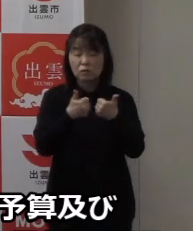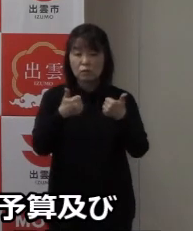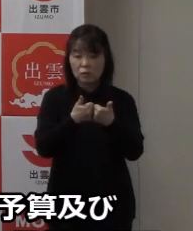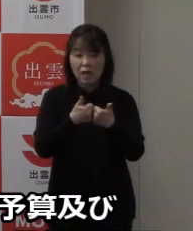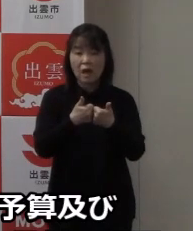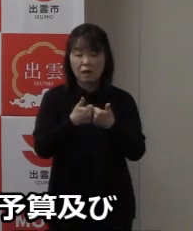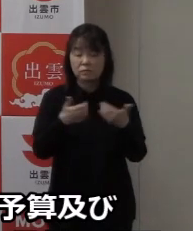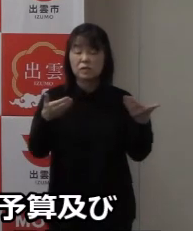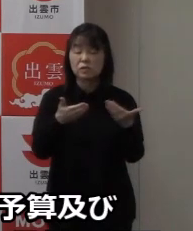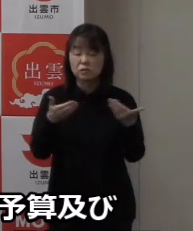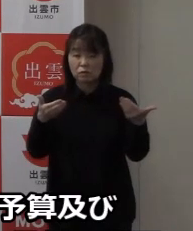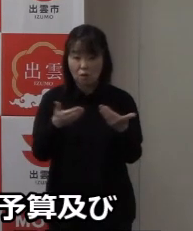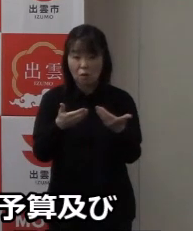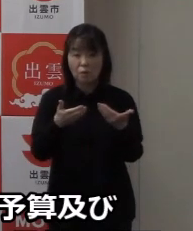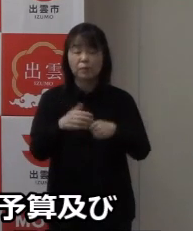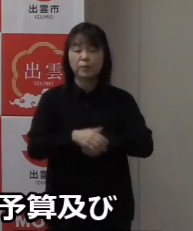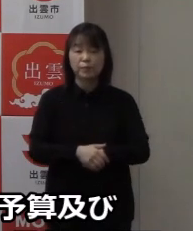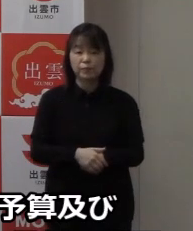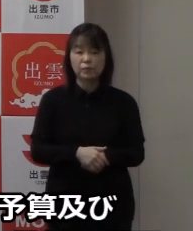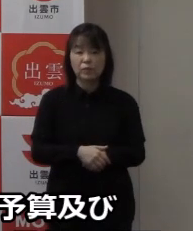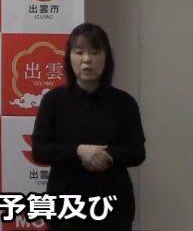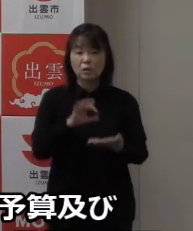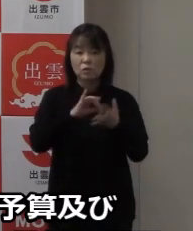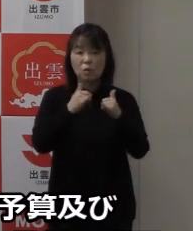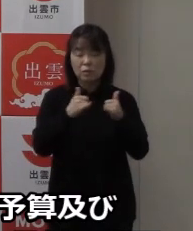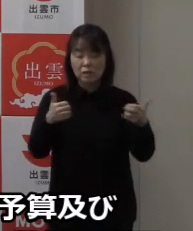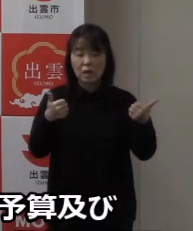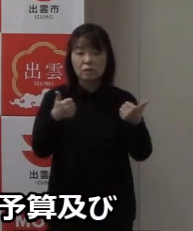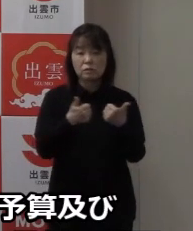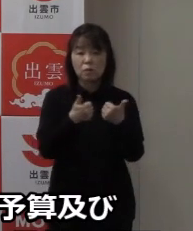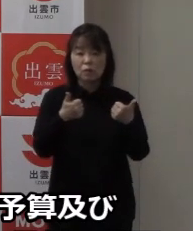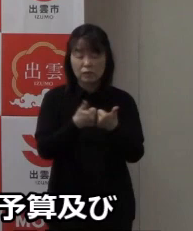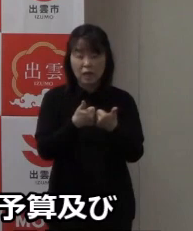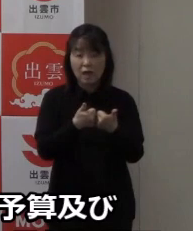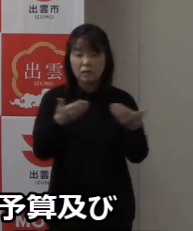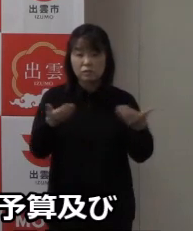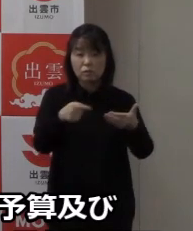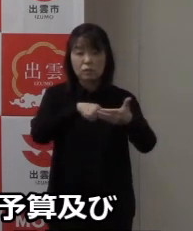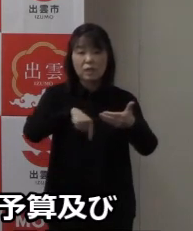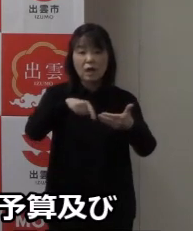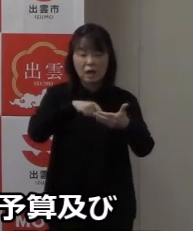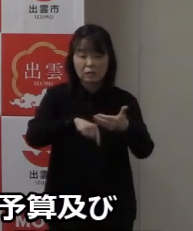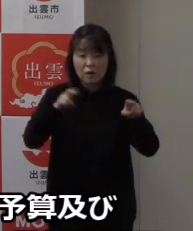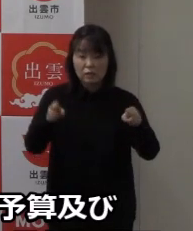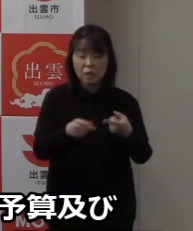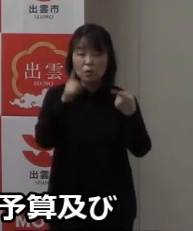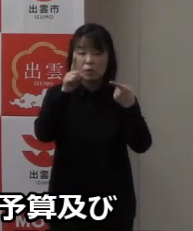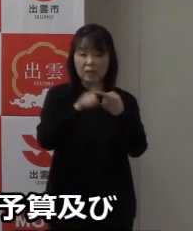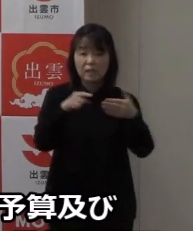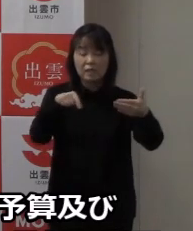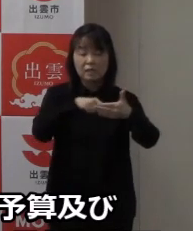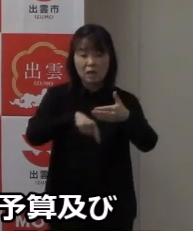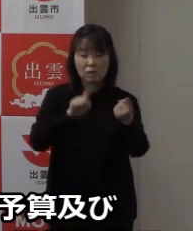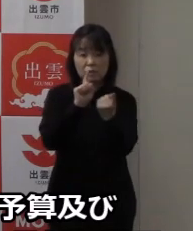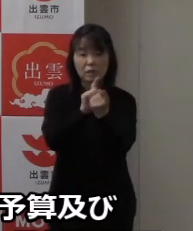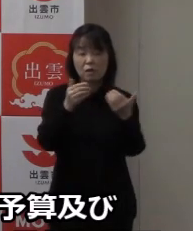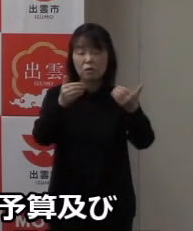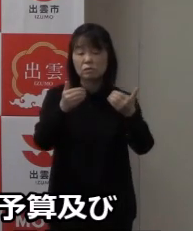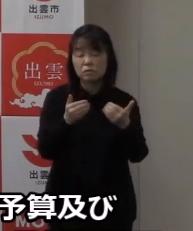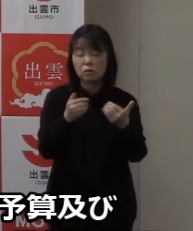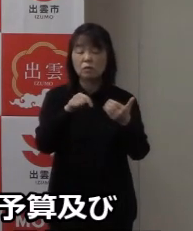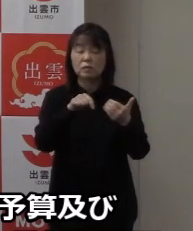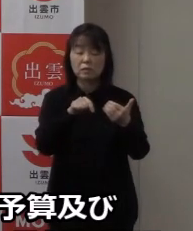また、消費者の相談事業の中にはですね、法律的な専門相談に対応することも必要となってまいります